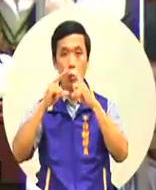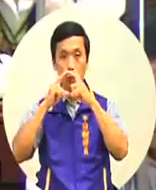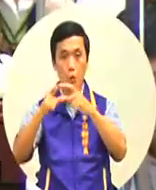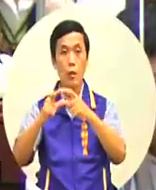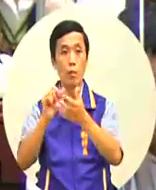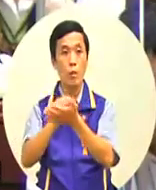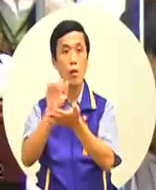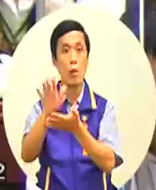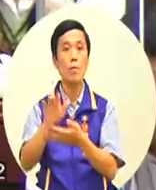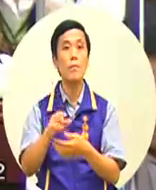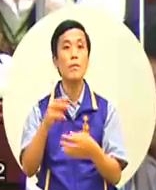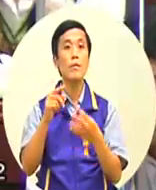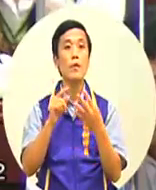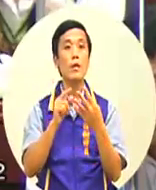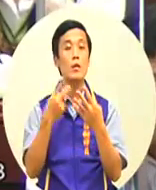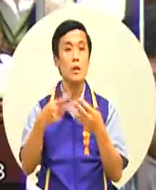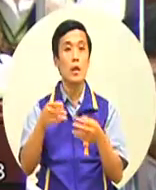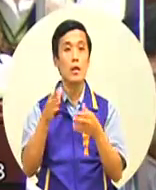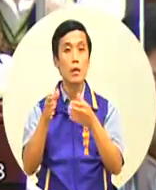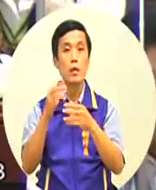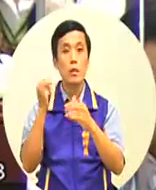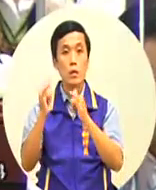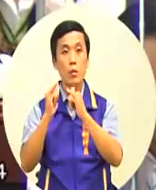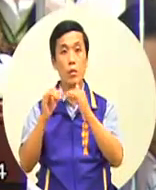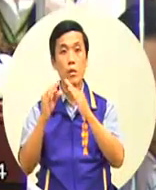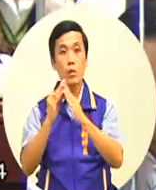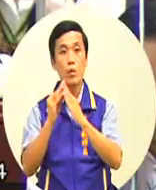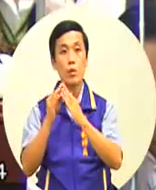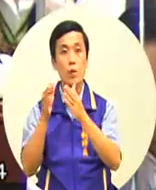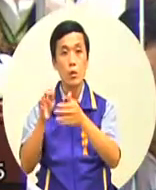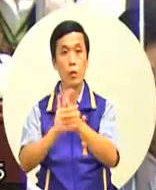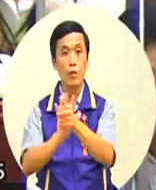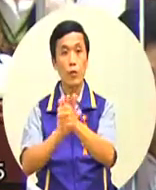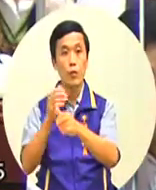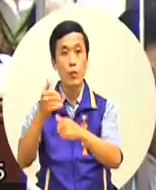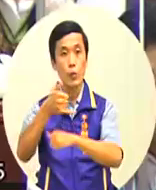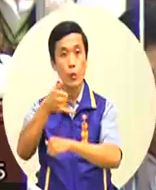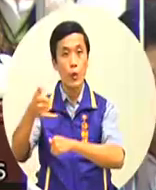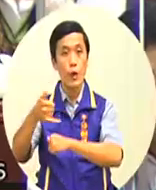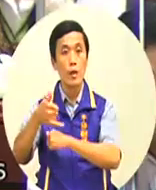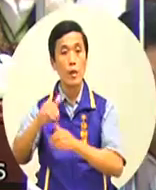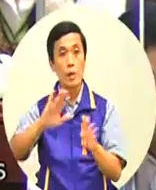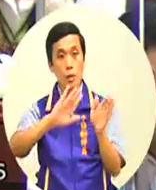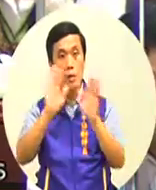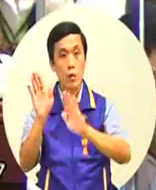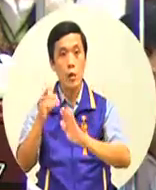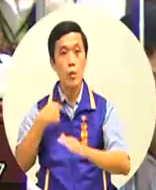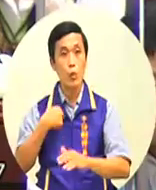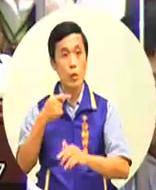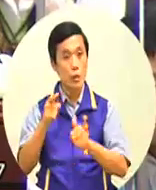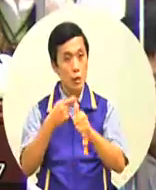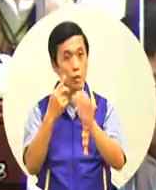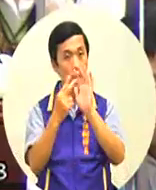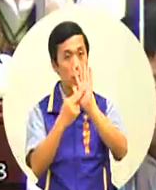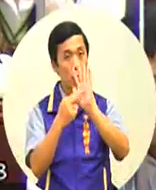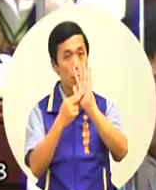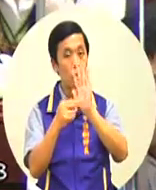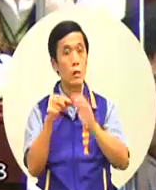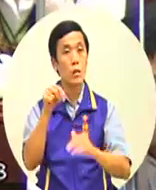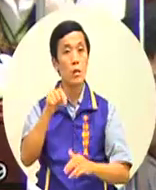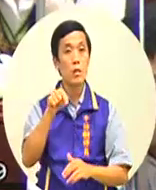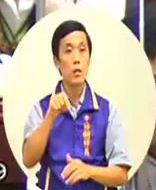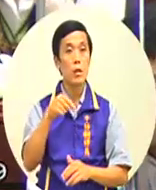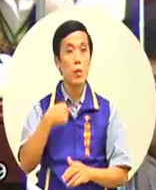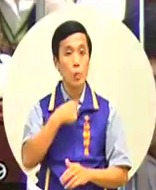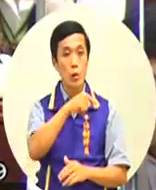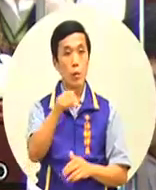到社会局就是关于服务员的部分，我想这个我顺便先做一个说明。这部分我们因